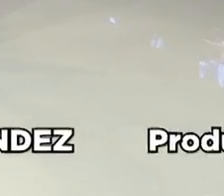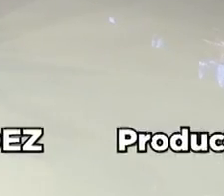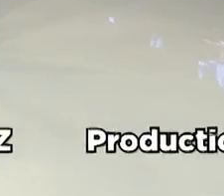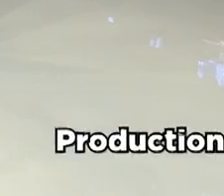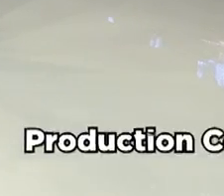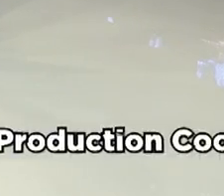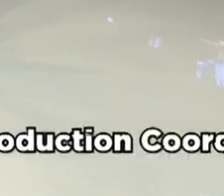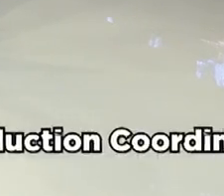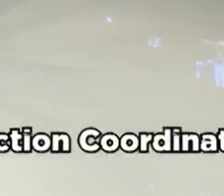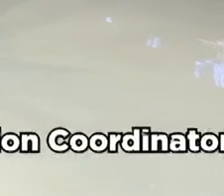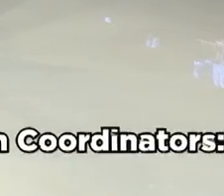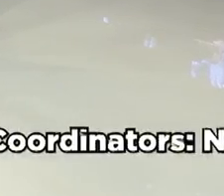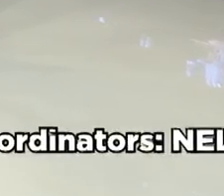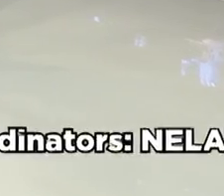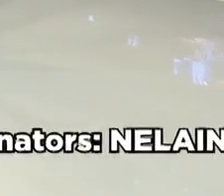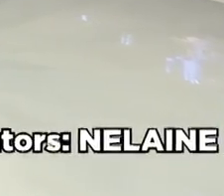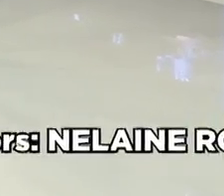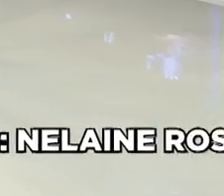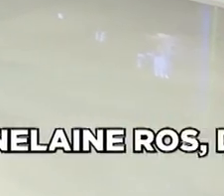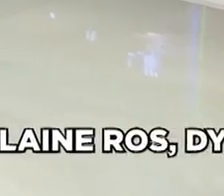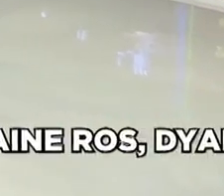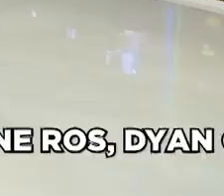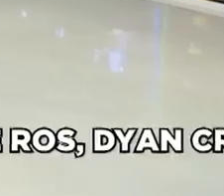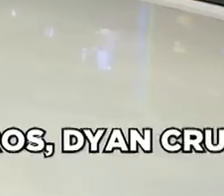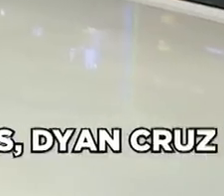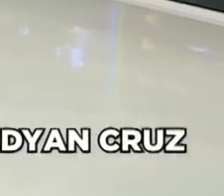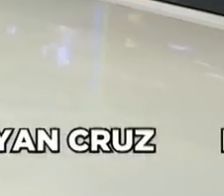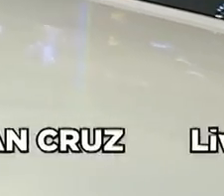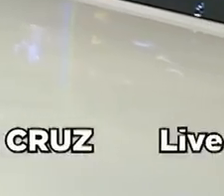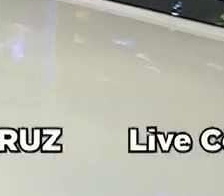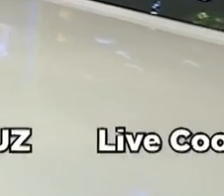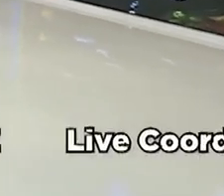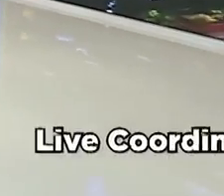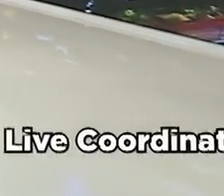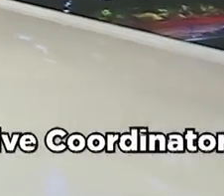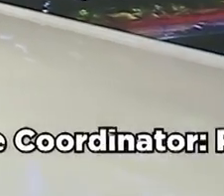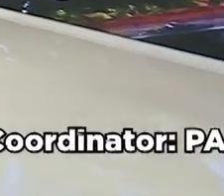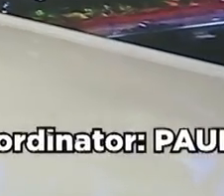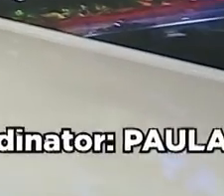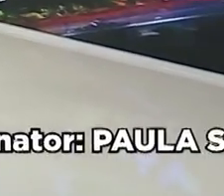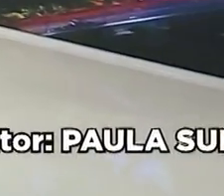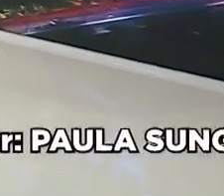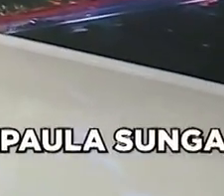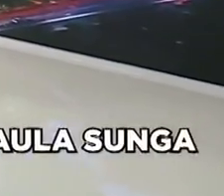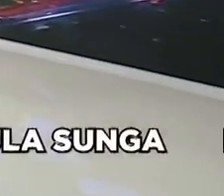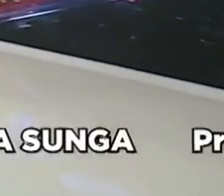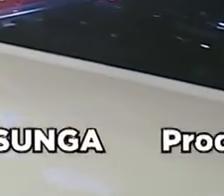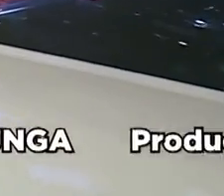maglilingkod. Ako po si Karen Davila. Maraming salamat at magandang gabi.